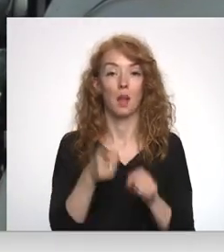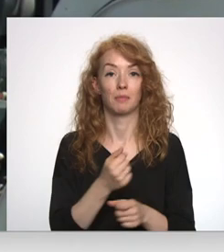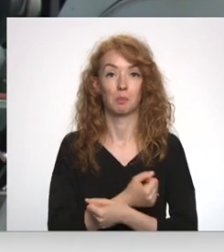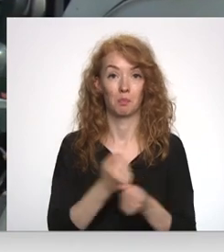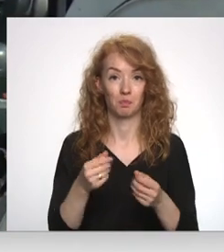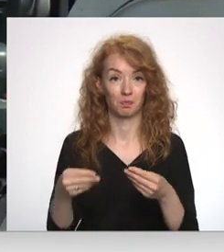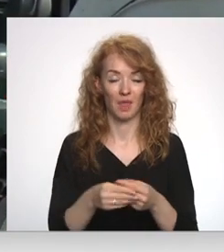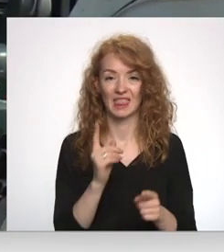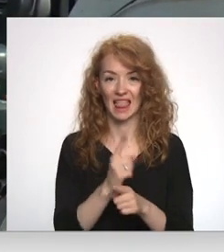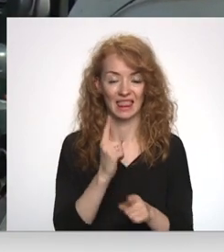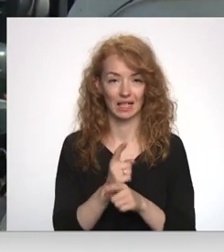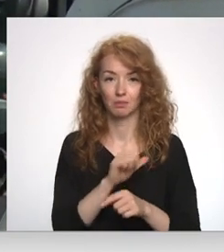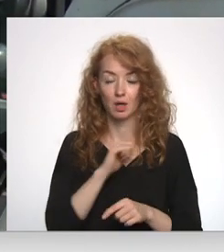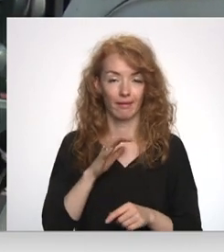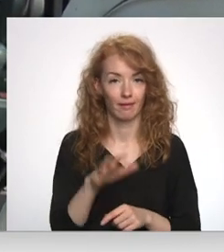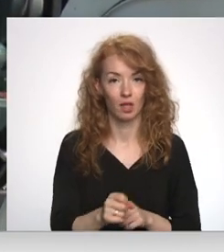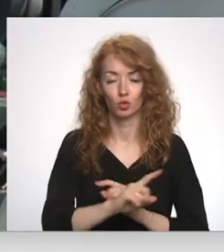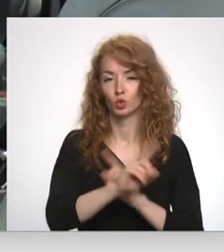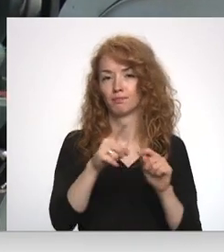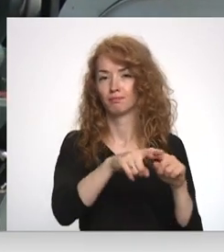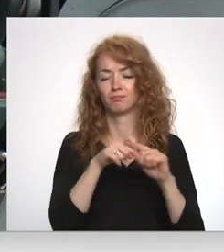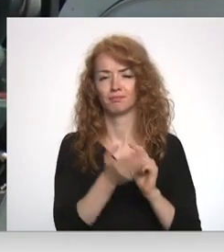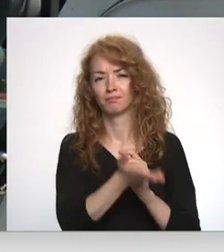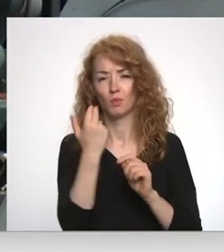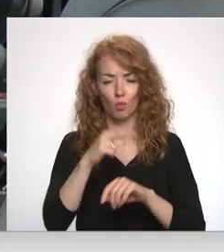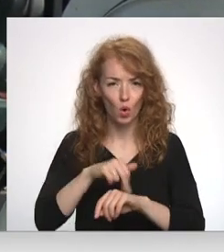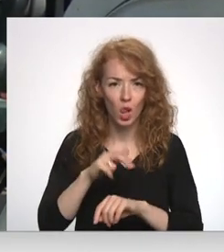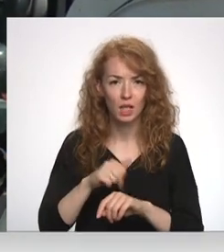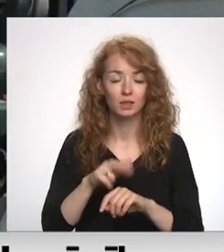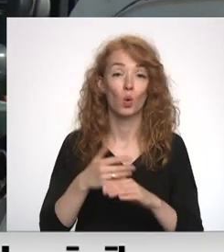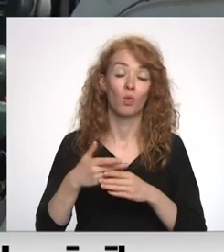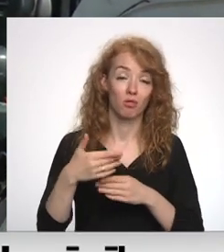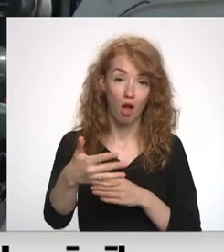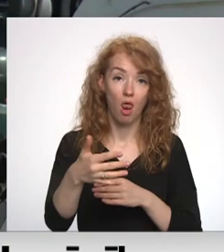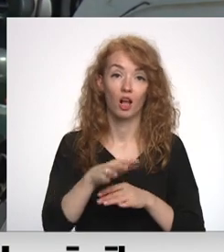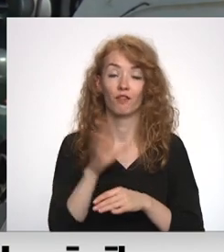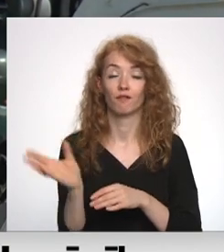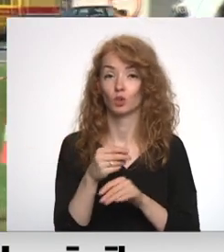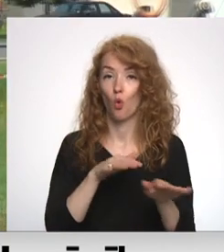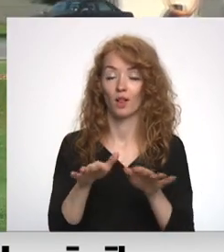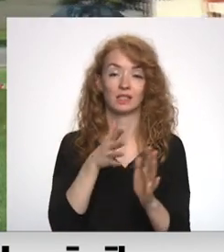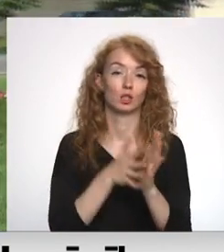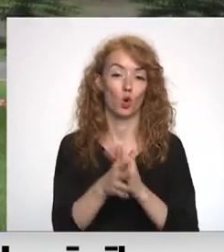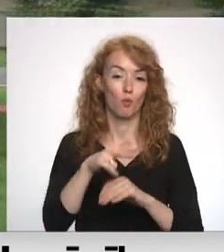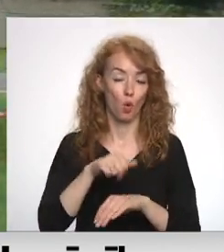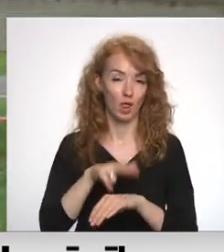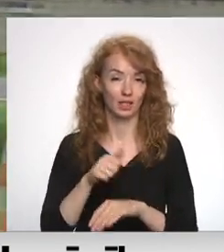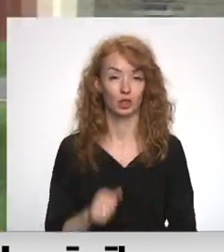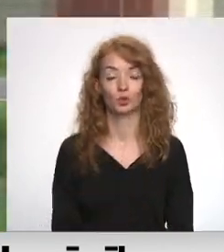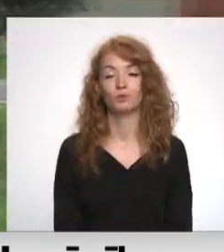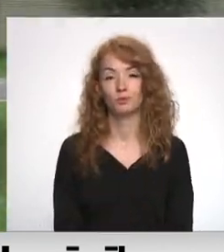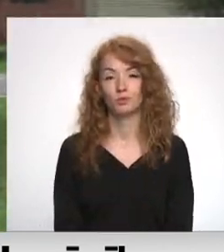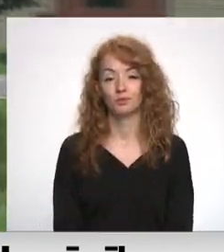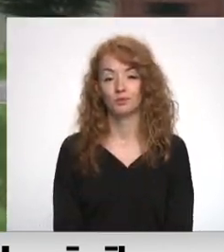klāt un jāpiesaista operatīvie dienesti, jāsāk ar policiju un tad tālāk jau visu organizēs jau policiju.